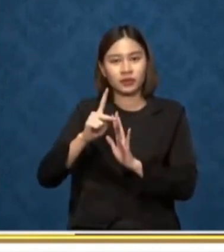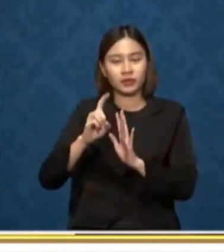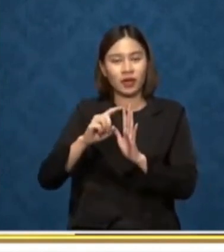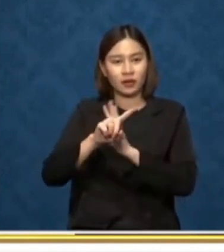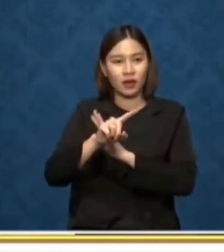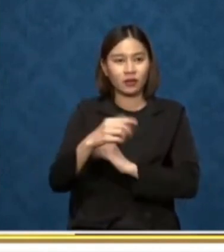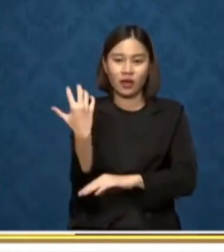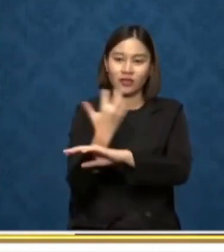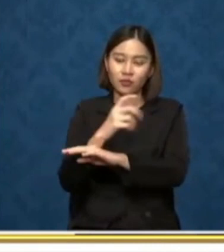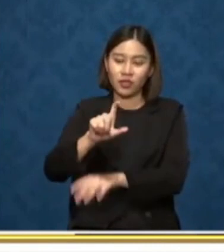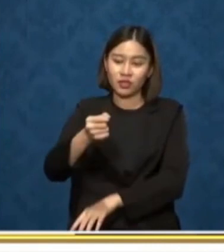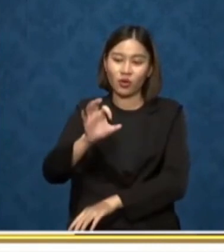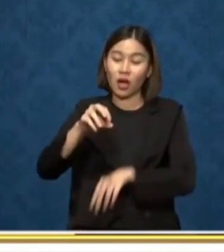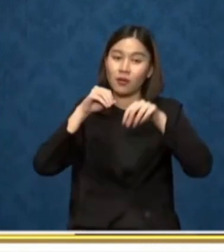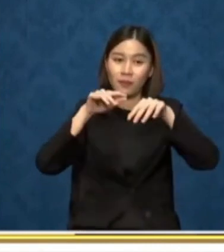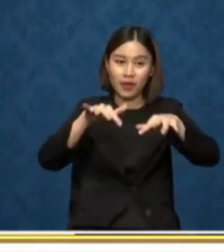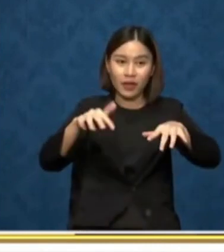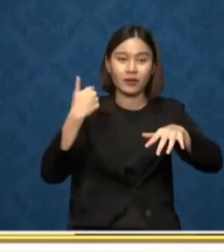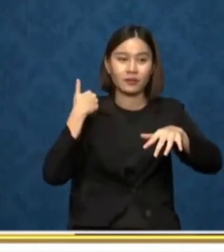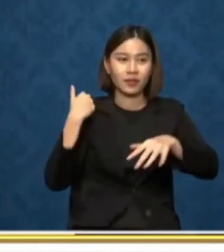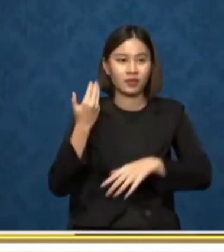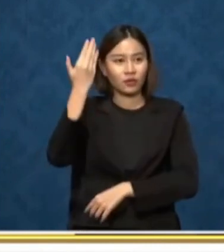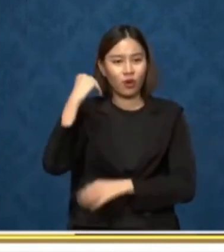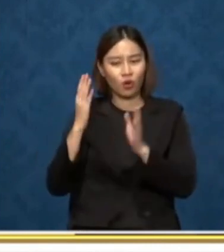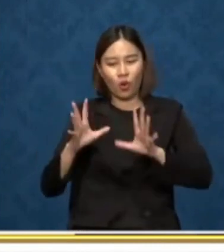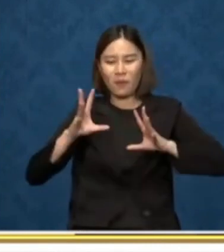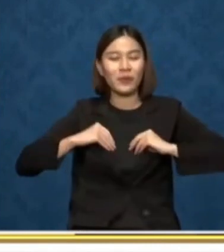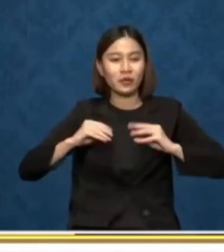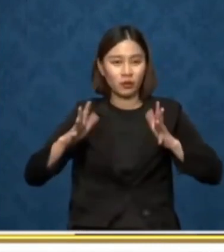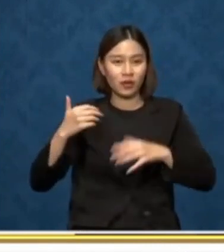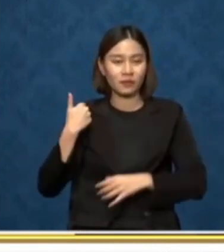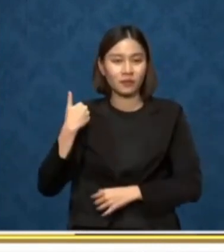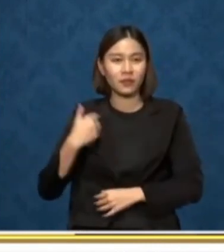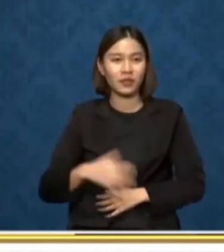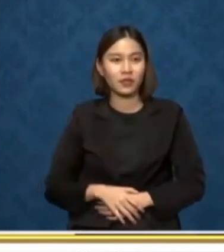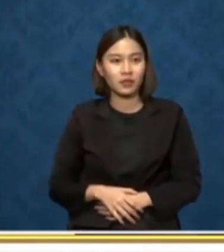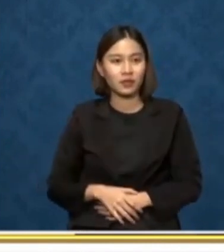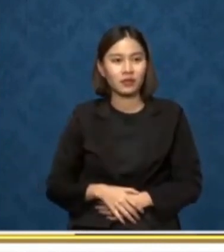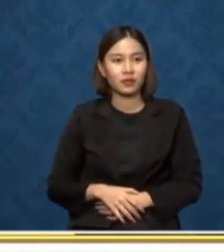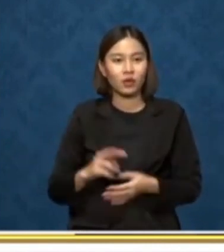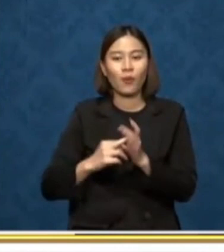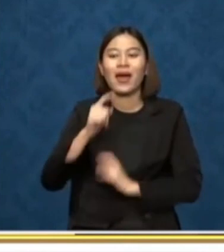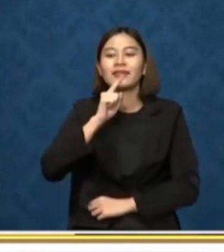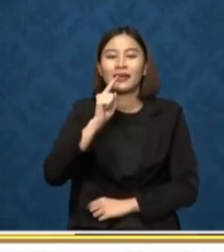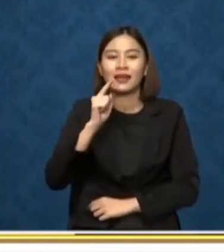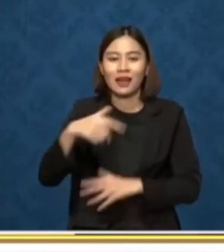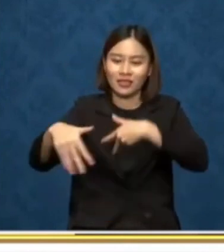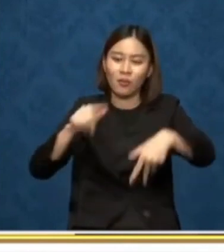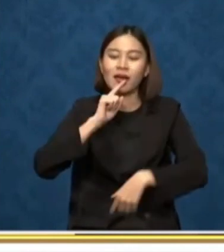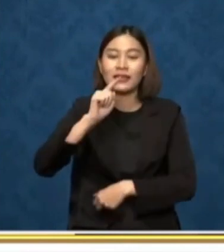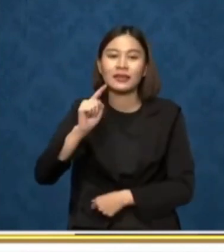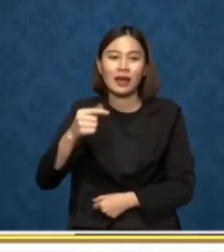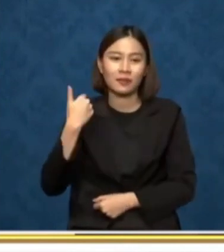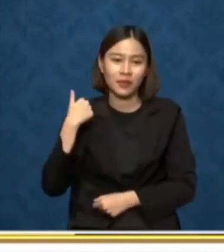9ตอนนั้นก็โดนคนไม่เห็นด้วยพูดภาษาชาวบ้านก็ด่ากันเยอะนะครับก็